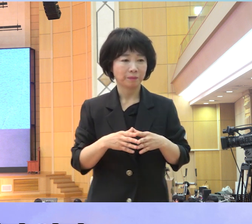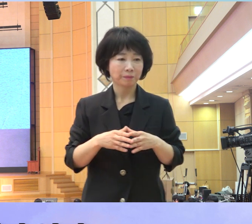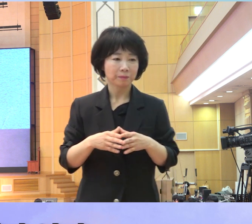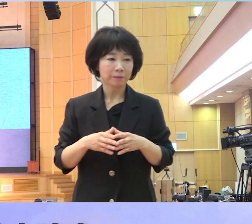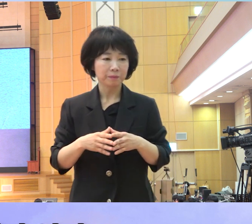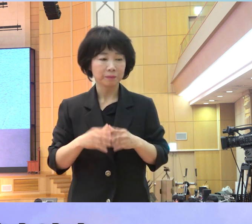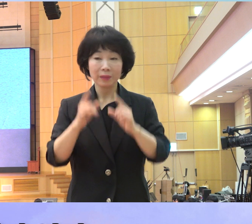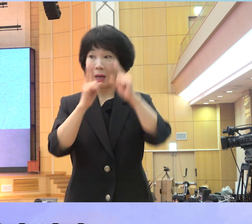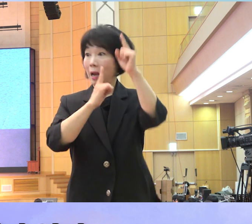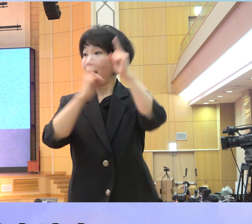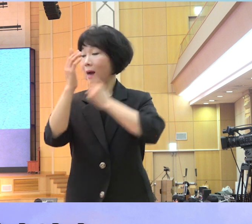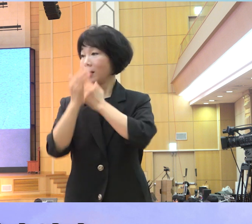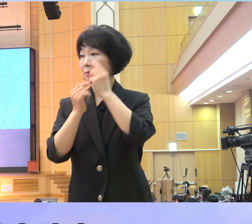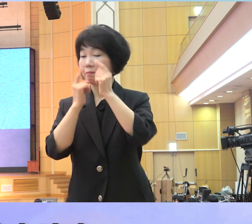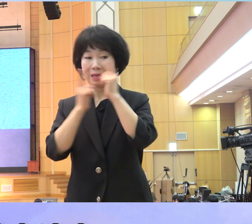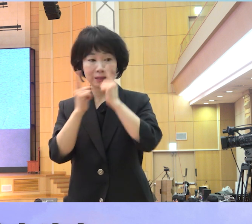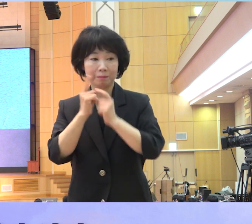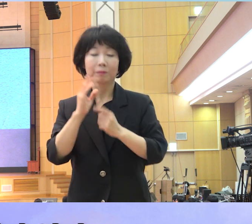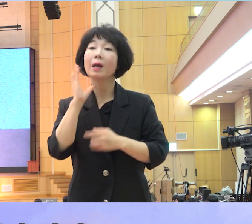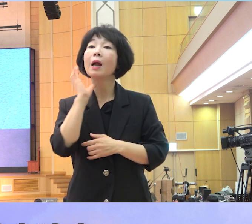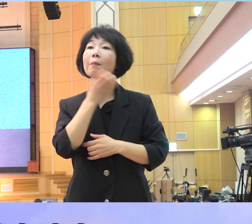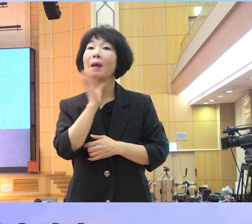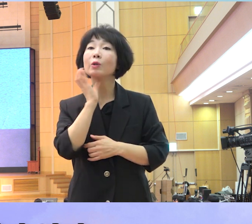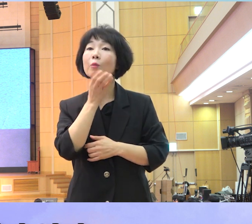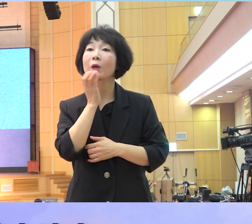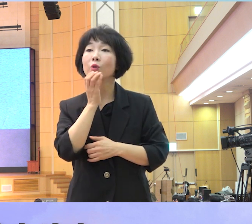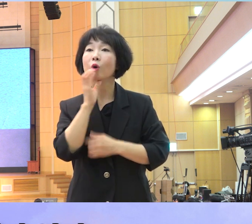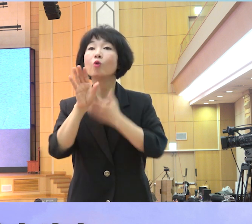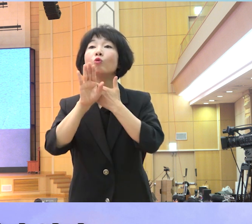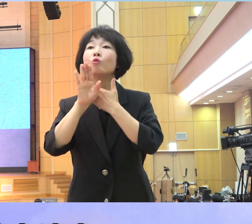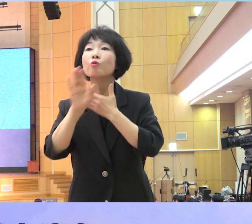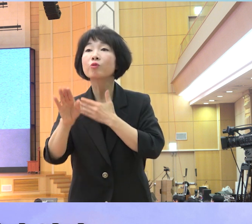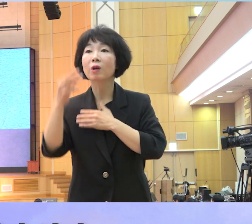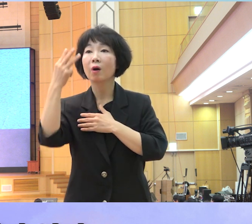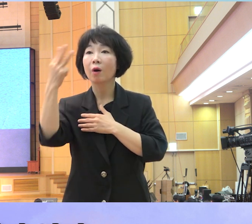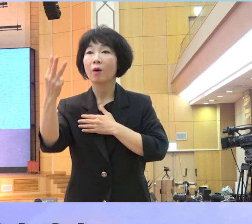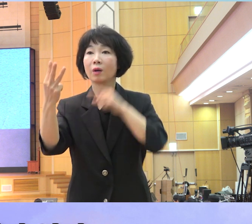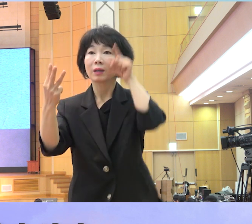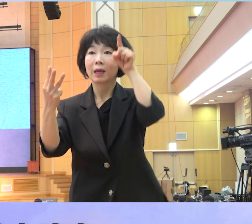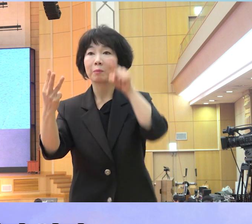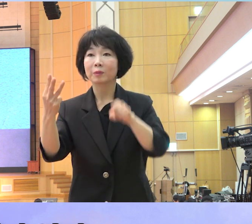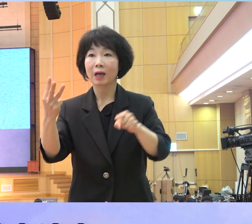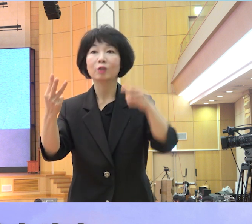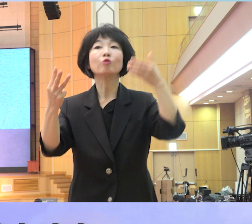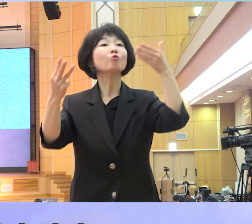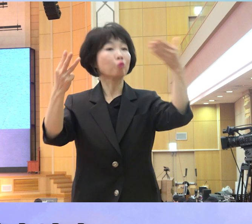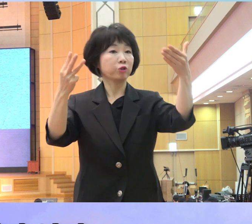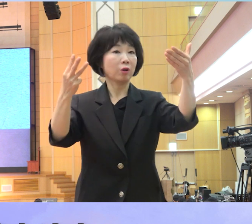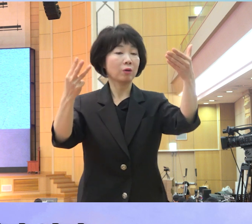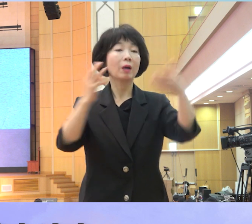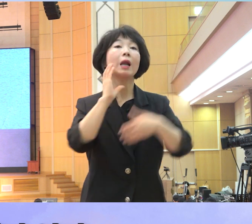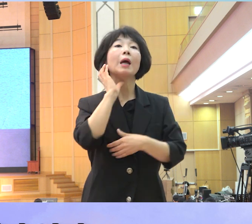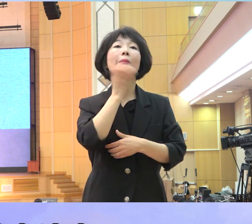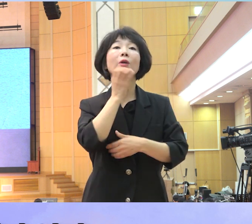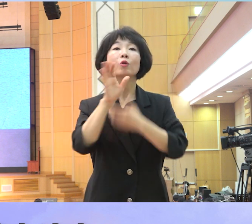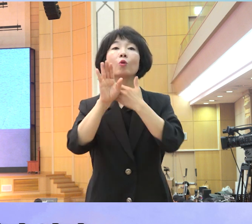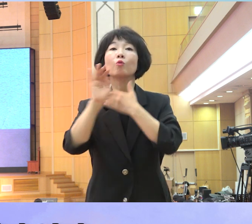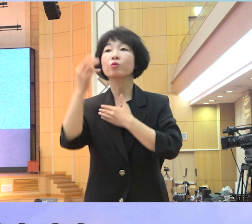베드로후서 3장 9절 말씀 한번 우리 찾아볼까요? 베드로후서 3장 9절 말씀